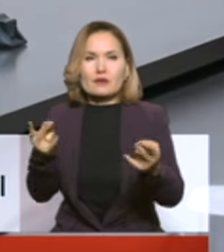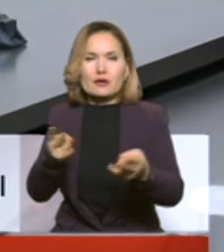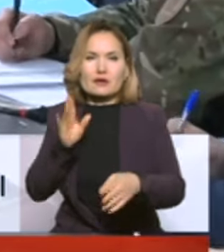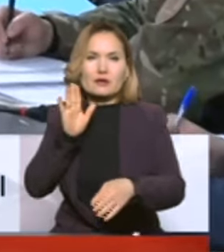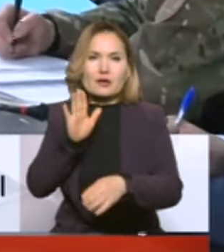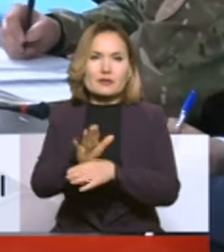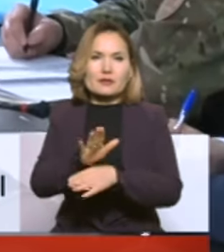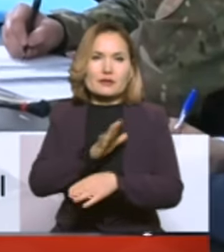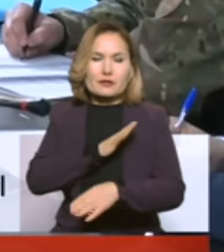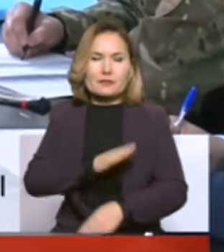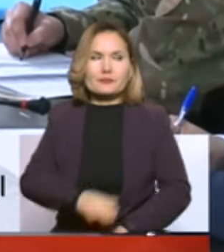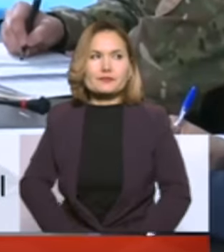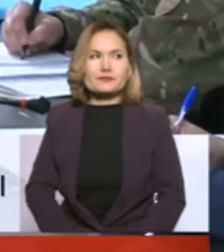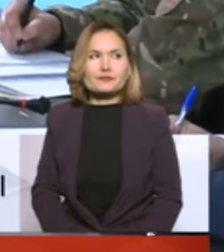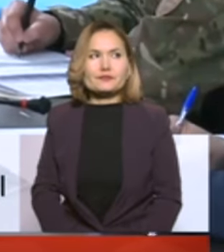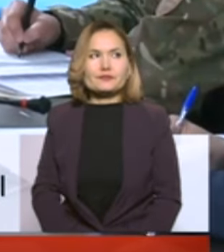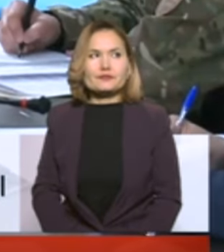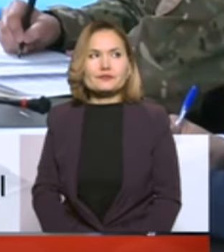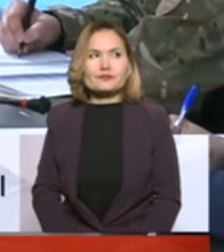деді.